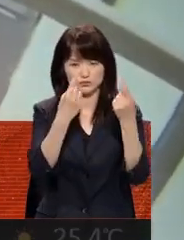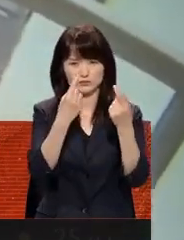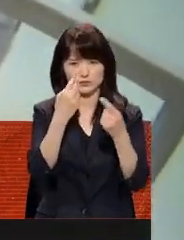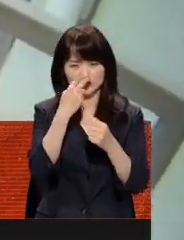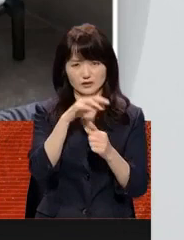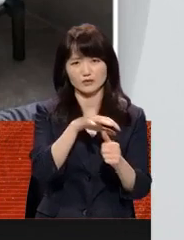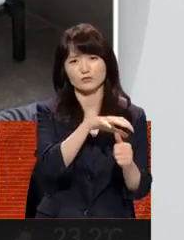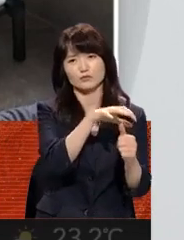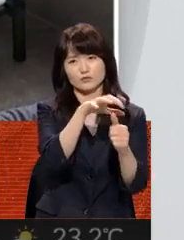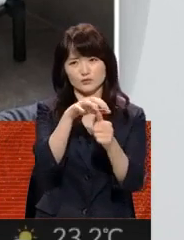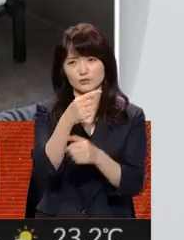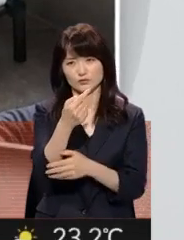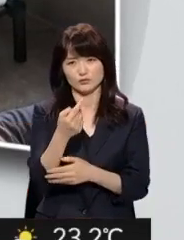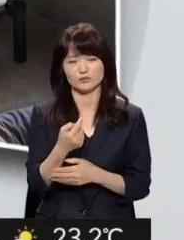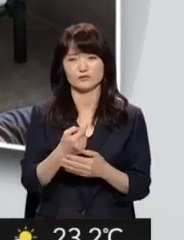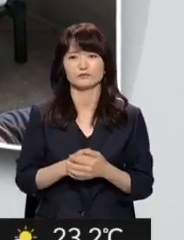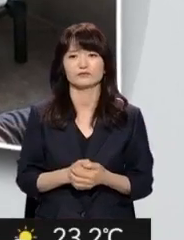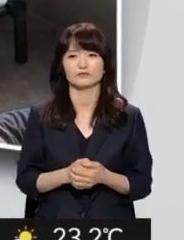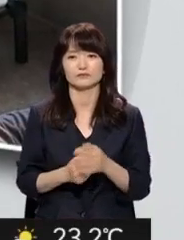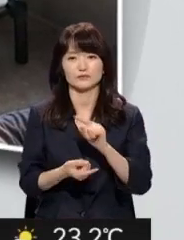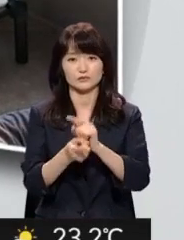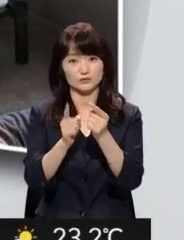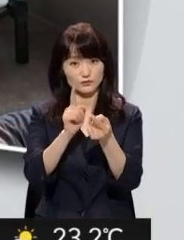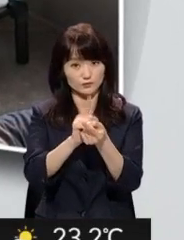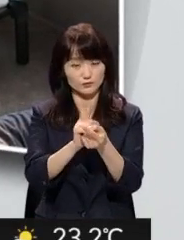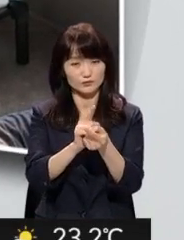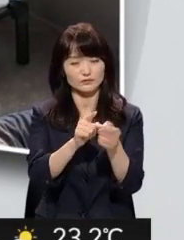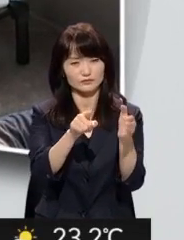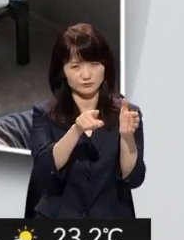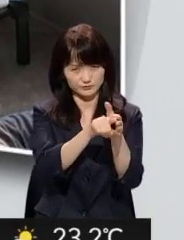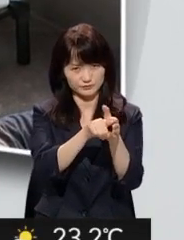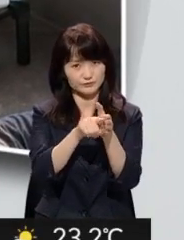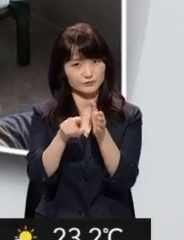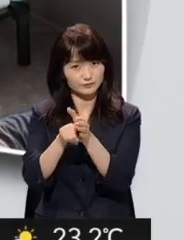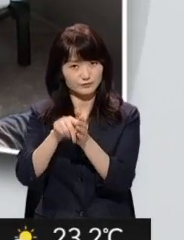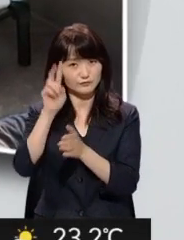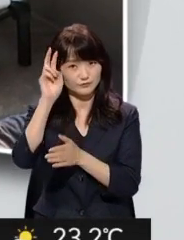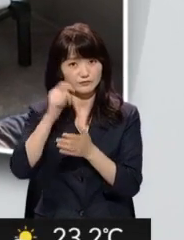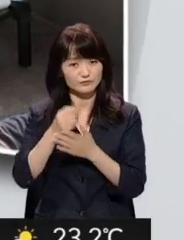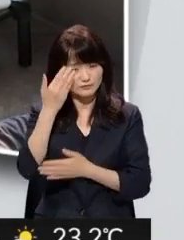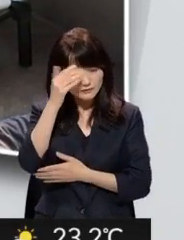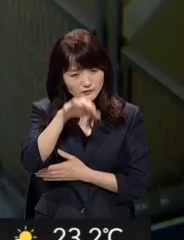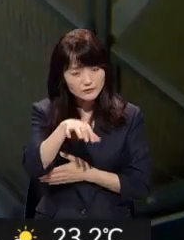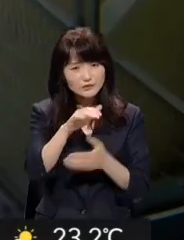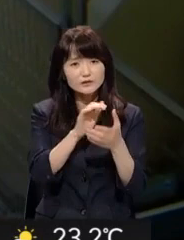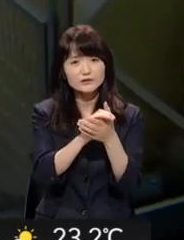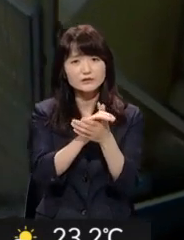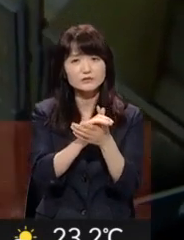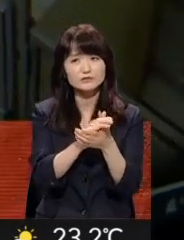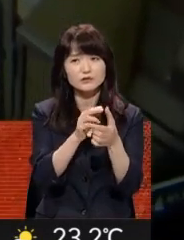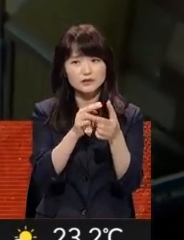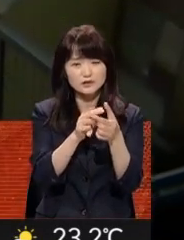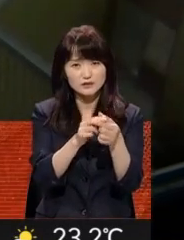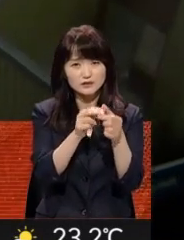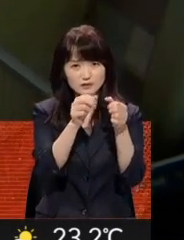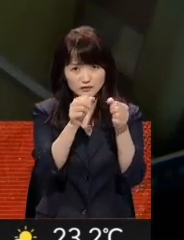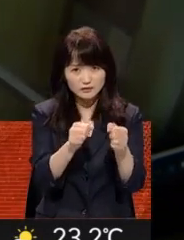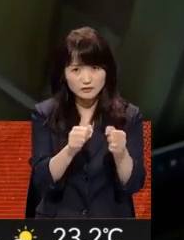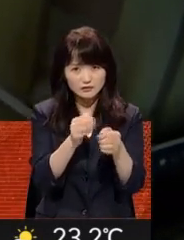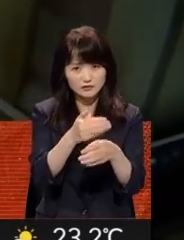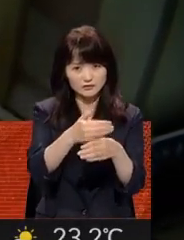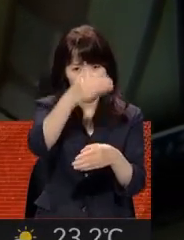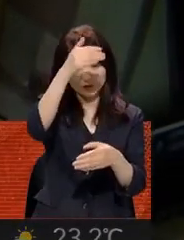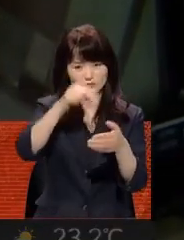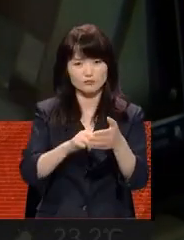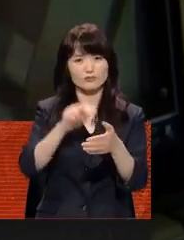온 사이였다고 합니다. 그래서 아마도 더 서로 큰 의지가 됐던 걸까요? 낯선 곳에서 친구랑 같이 있으려고 높은 담까지 넘었던